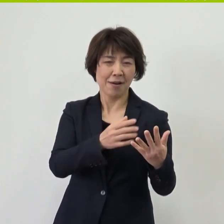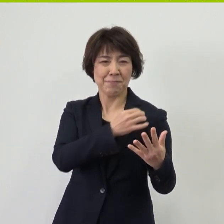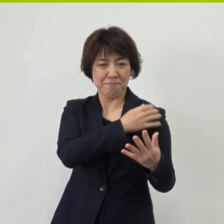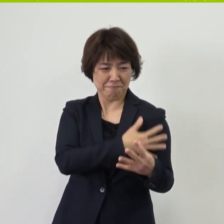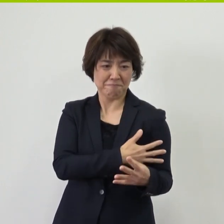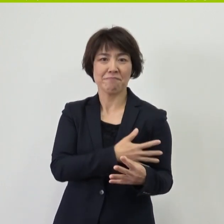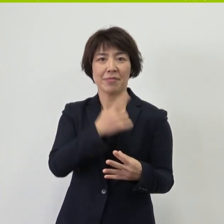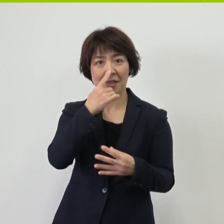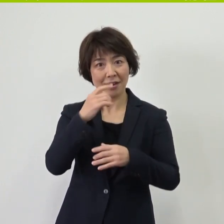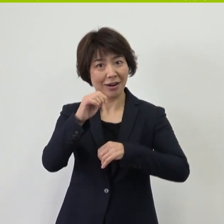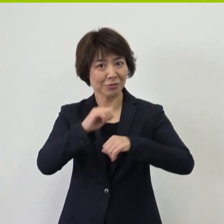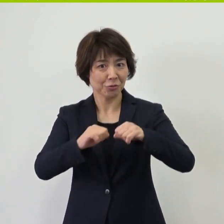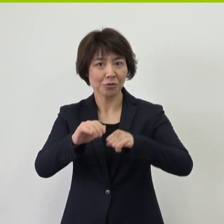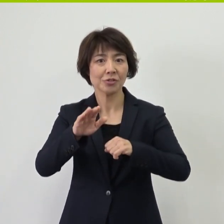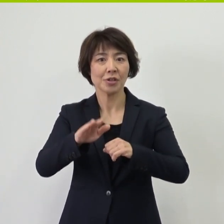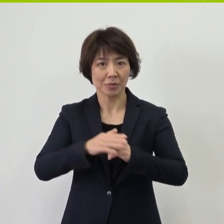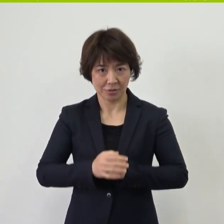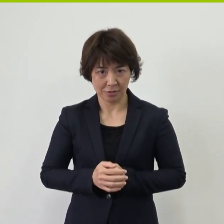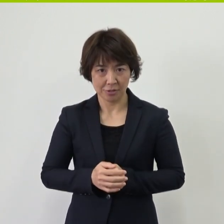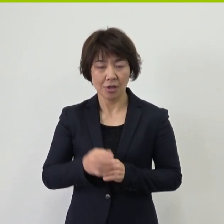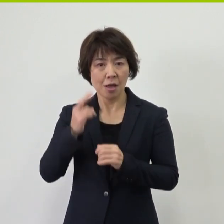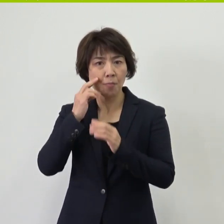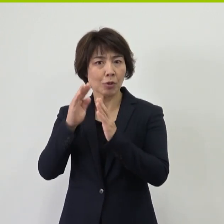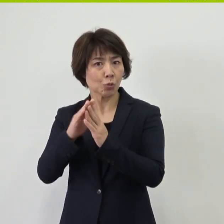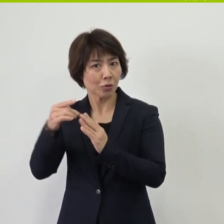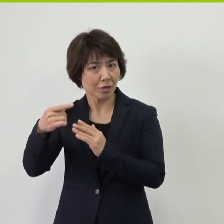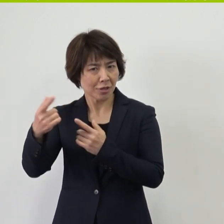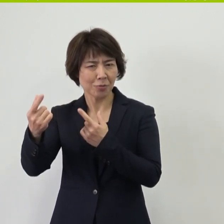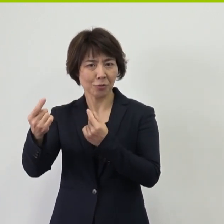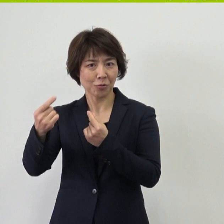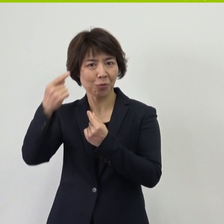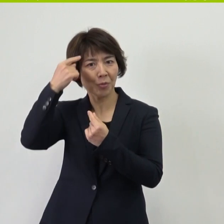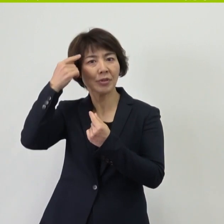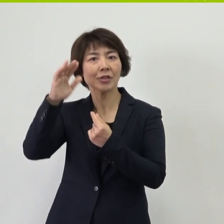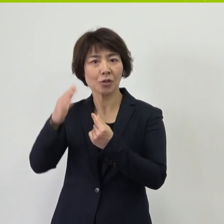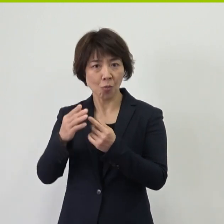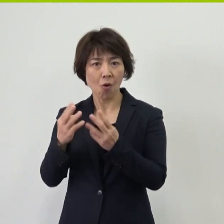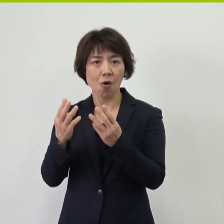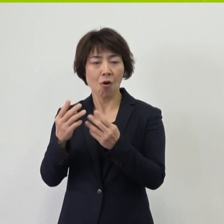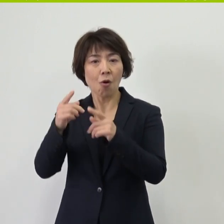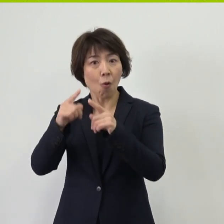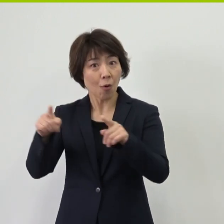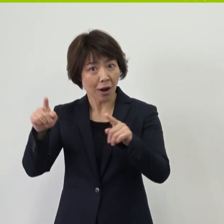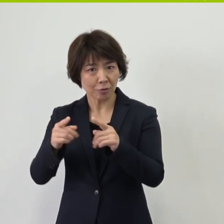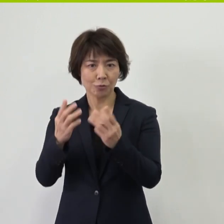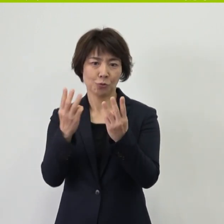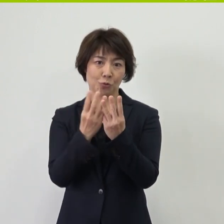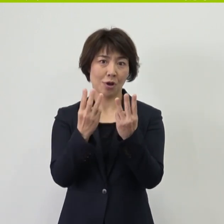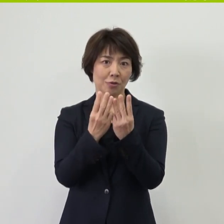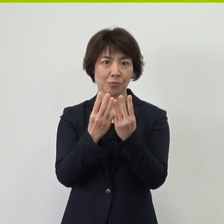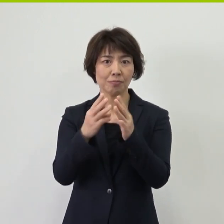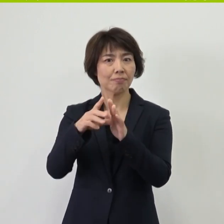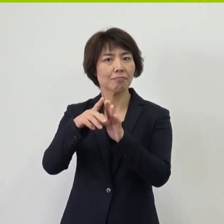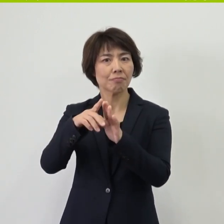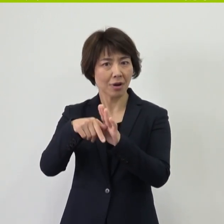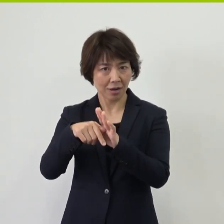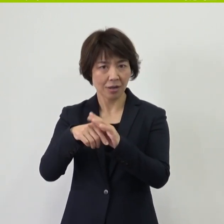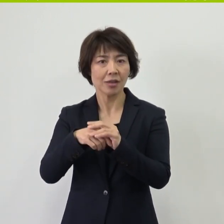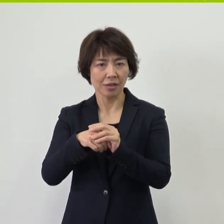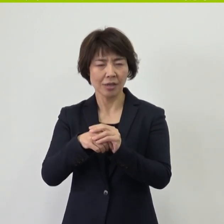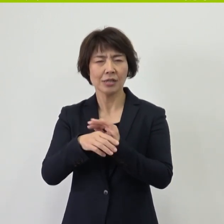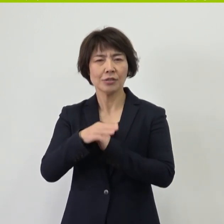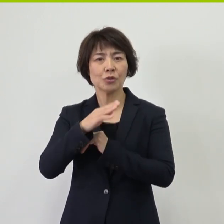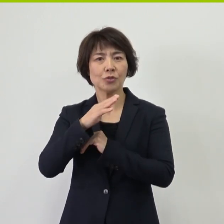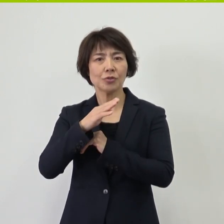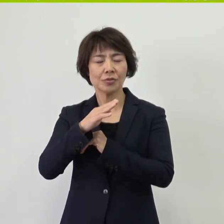ますけれども、で活動しております。で、私自身松本先生もそうだと思うんですけれども、まず音楽とか数学においては